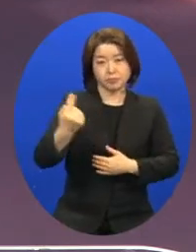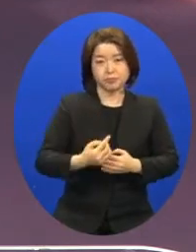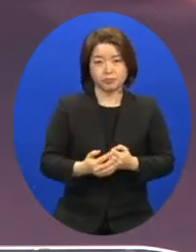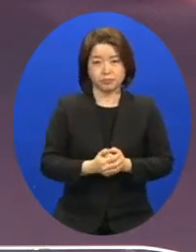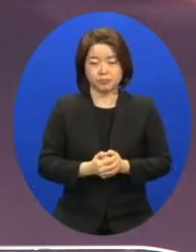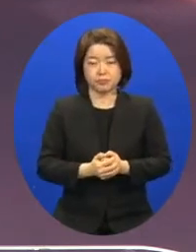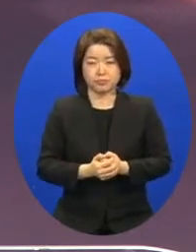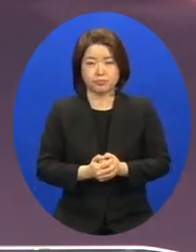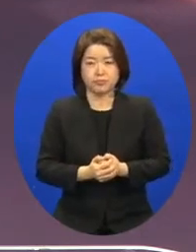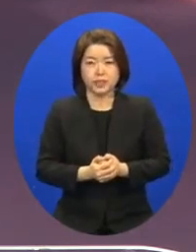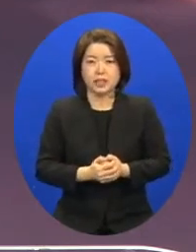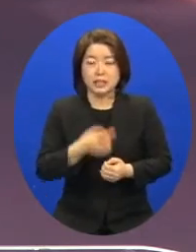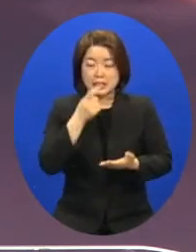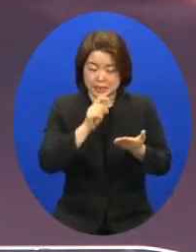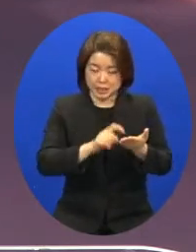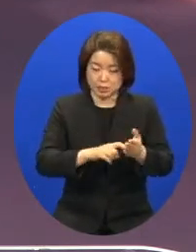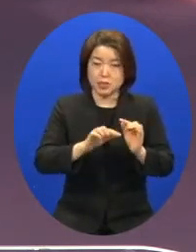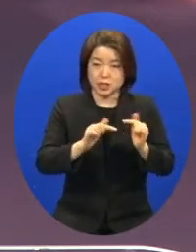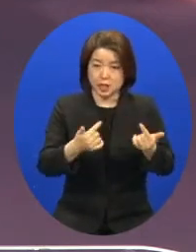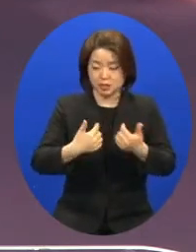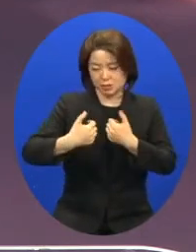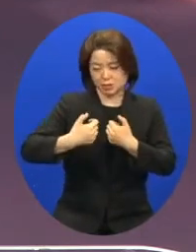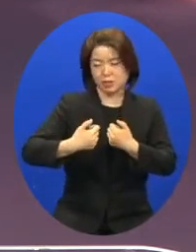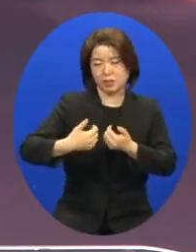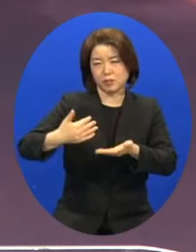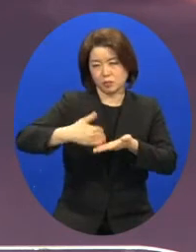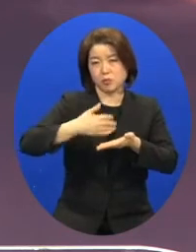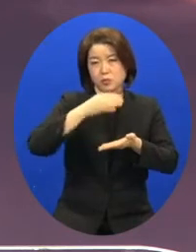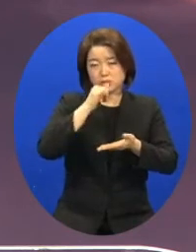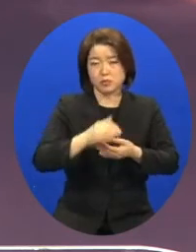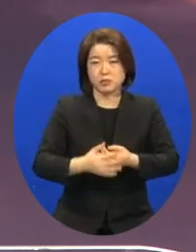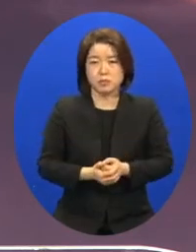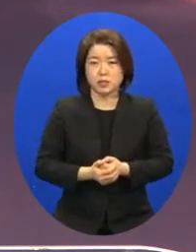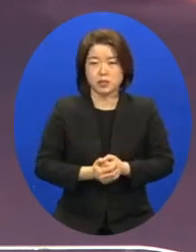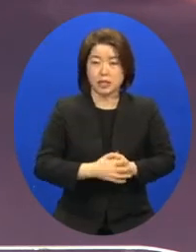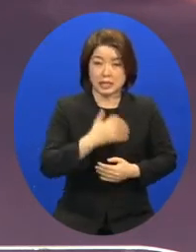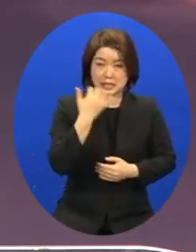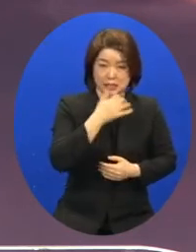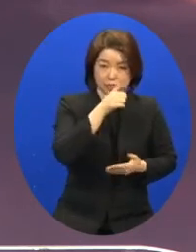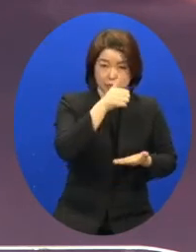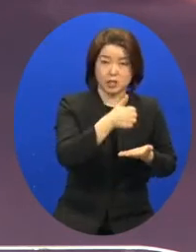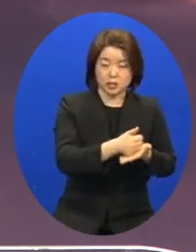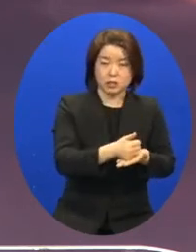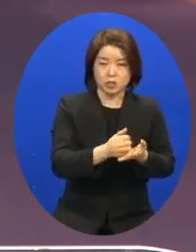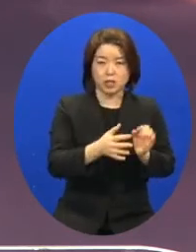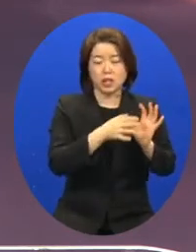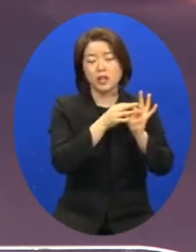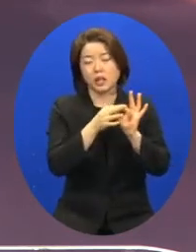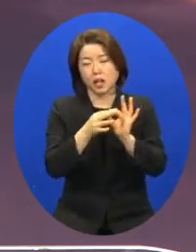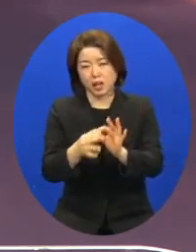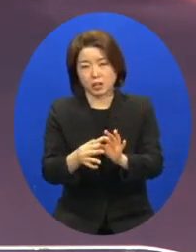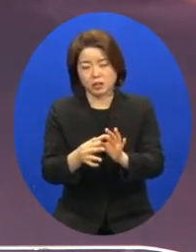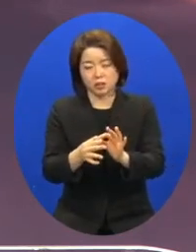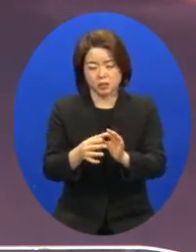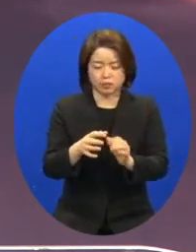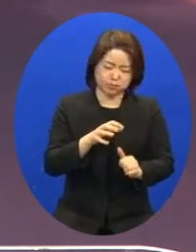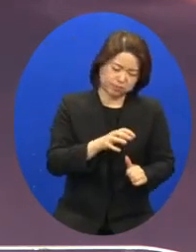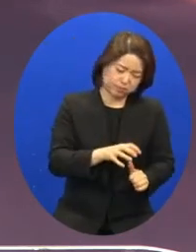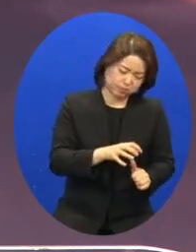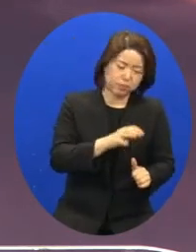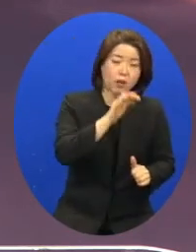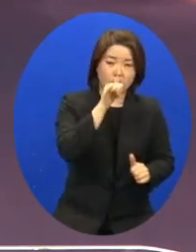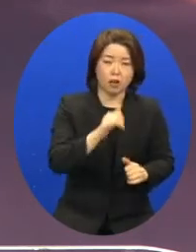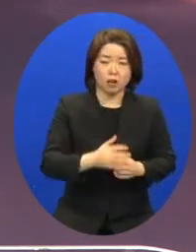꺼내기 힘든 상담을 하시더라. 음란한 죄에 계속 묶여서 산다는